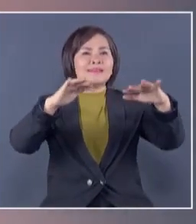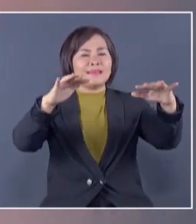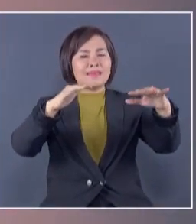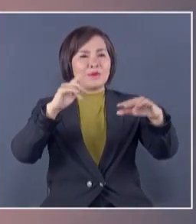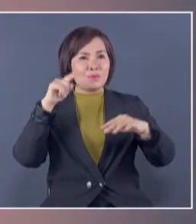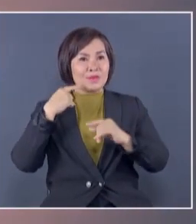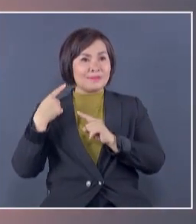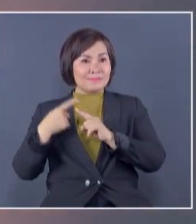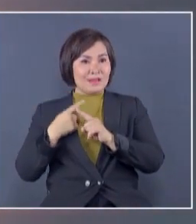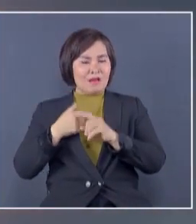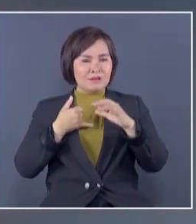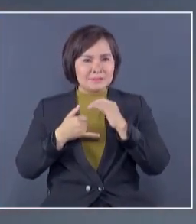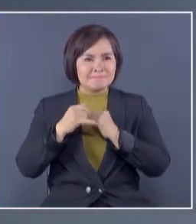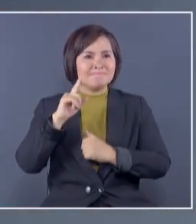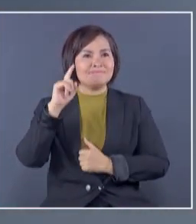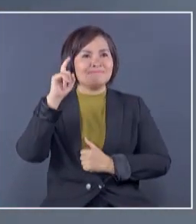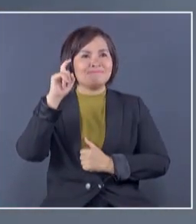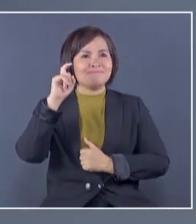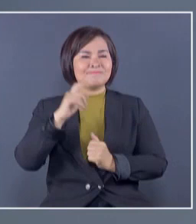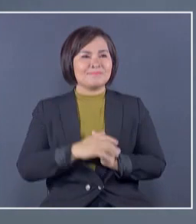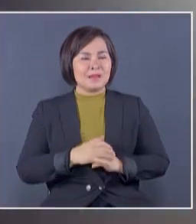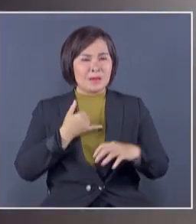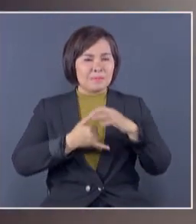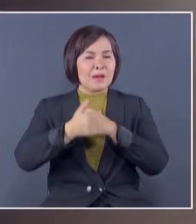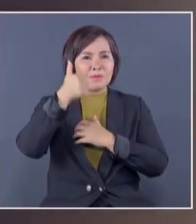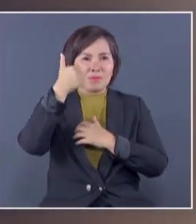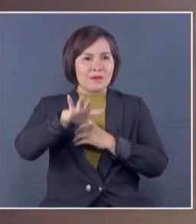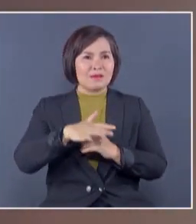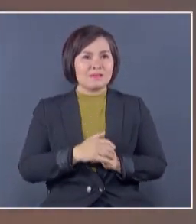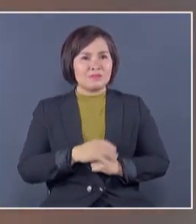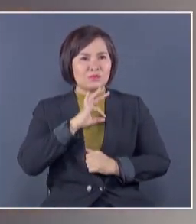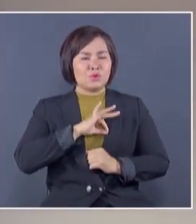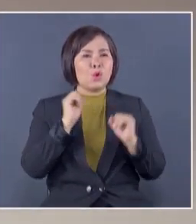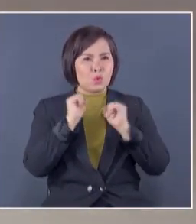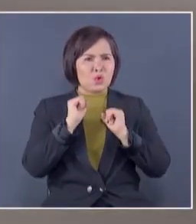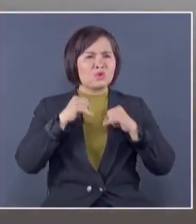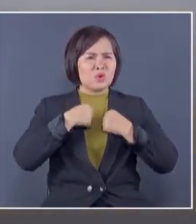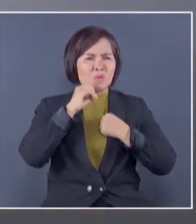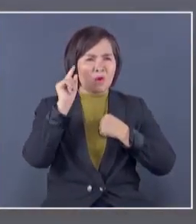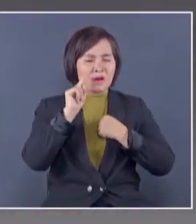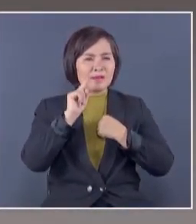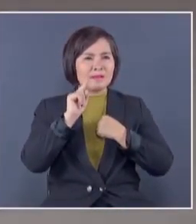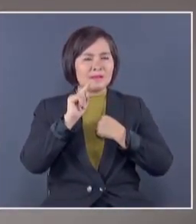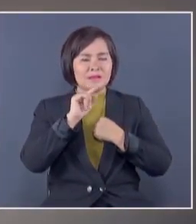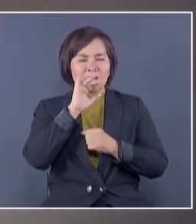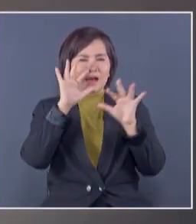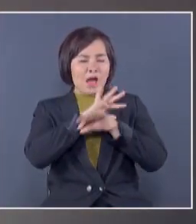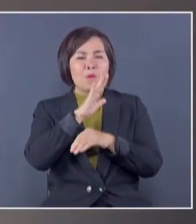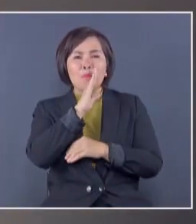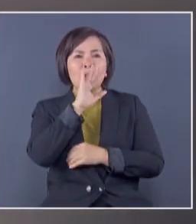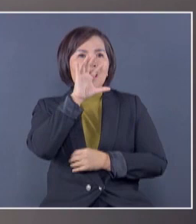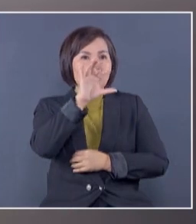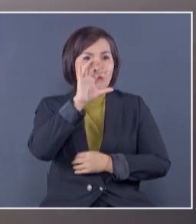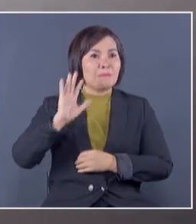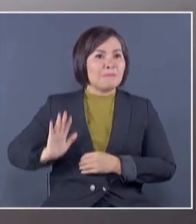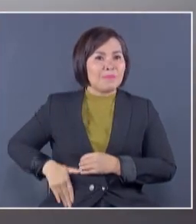ายทะเลอยู่จะไปใช้ที่เขาได้ยังไง เ นี่ย ออกไปไม่ได้เลยเนี่ย ออกไปไม่ได้เลย น่ากลัวนะ แล้วเจ้าของคลิปบอกขนาดเธอทำเป็นเสียงสุนัขนะคือปลอมเป็นสุนัขอ่